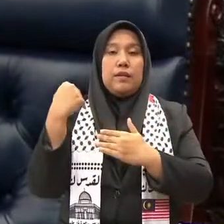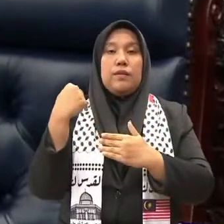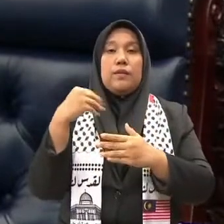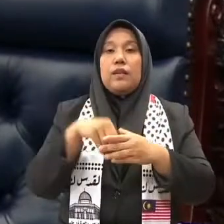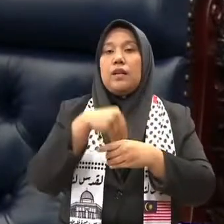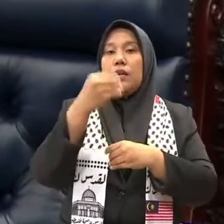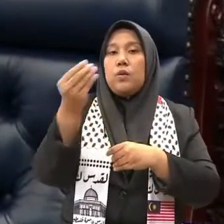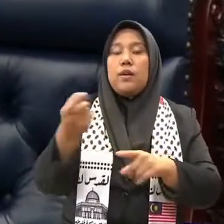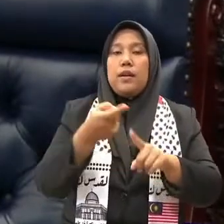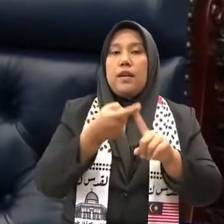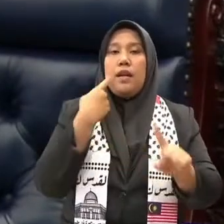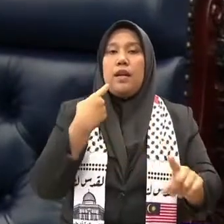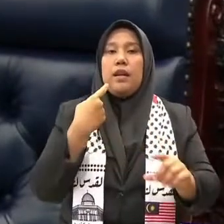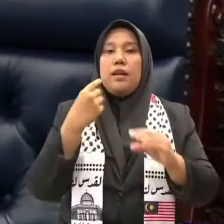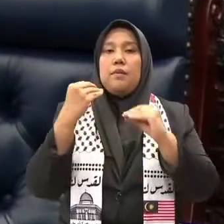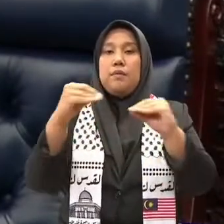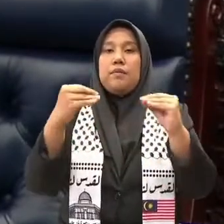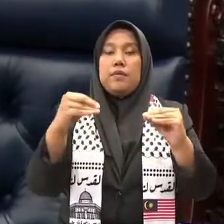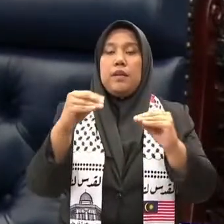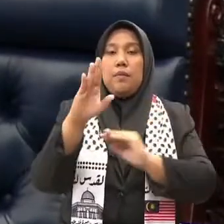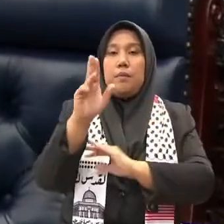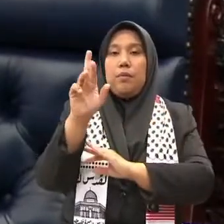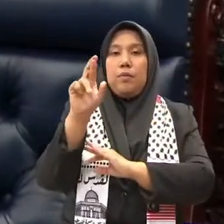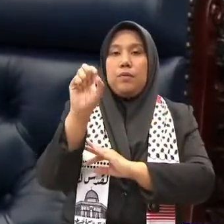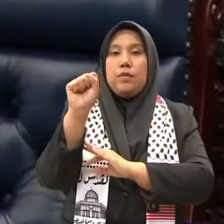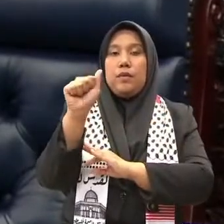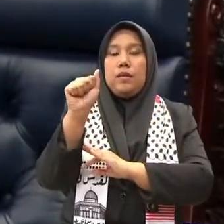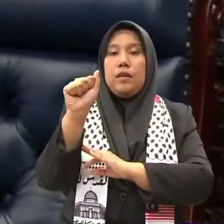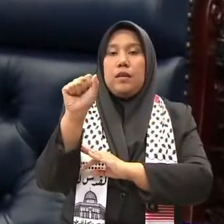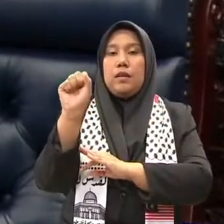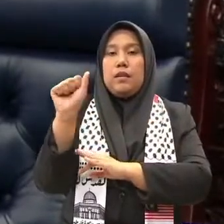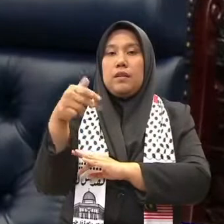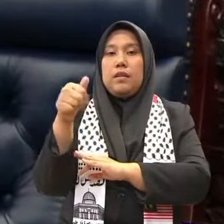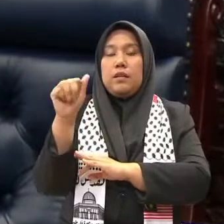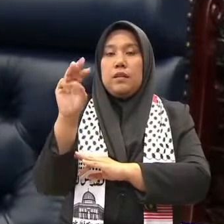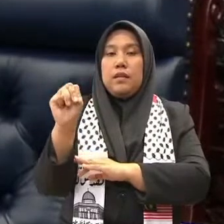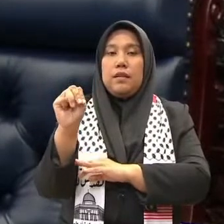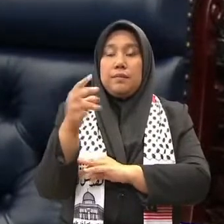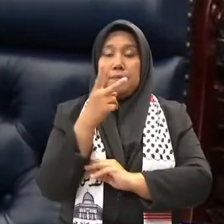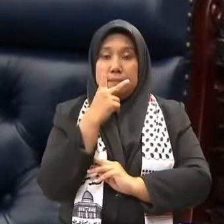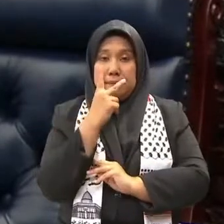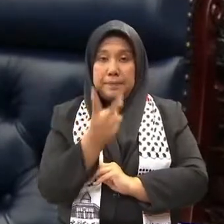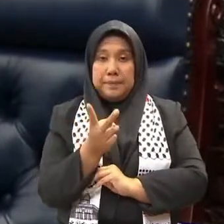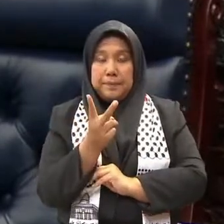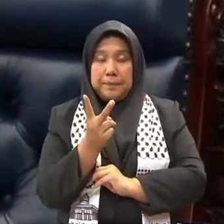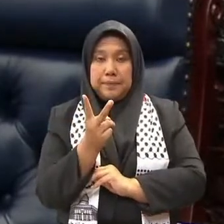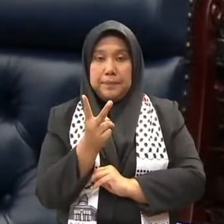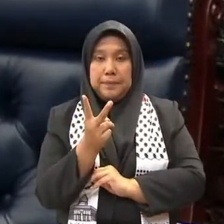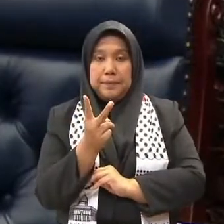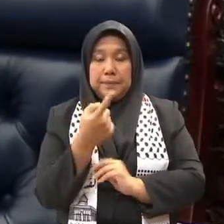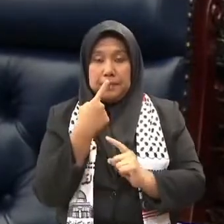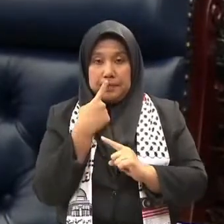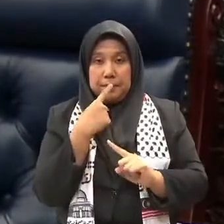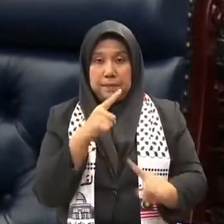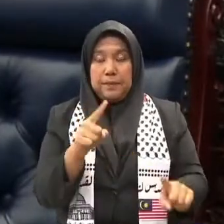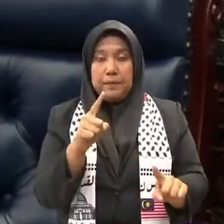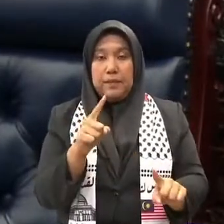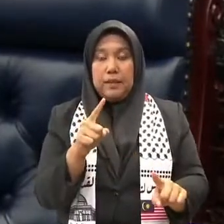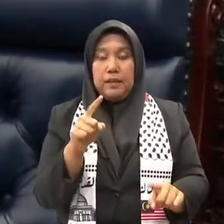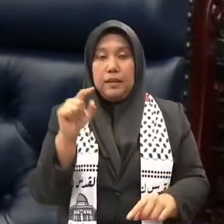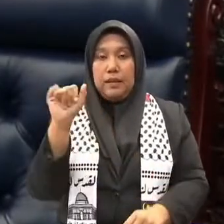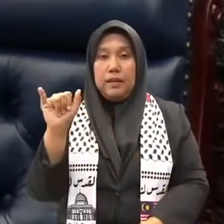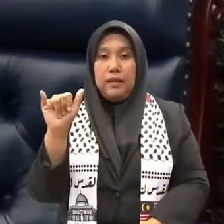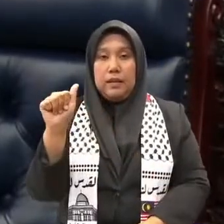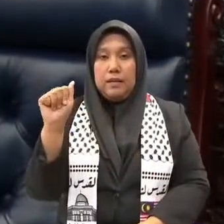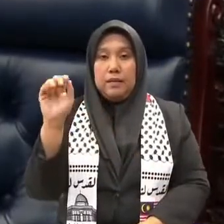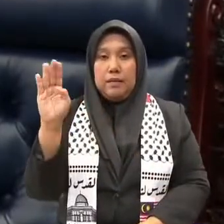pasaran apa berusa saham Kuala Lumpur yang ada bahkan juga kalau kita melihat dari segi jawapan yang amat berhormat malam semalam